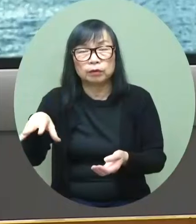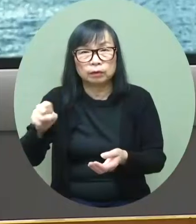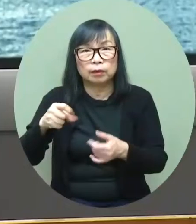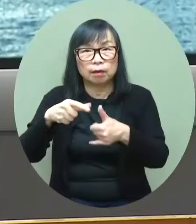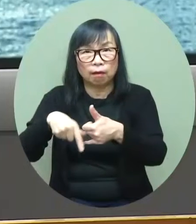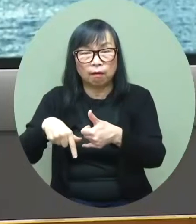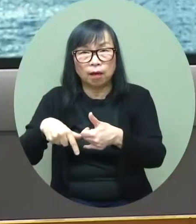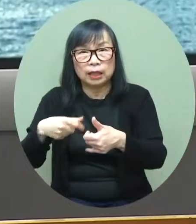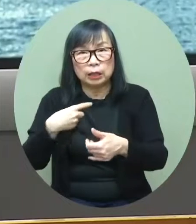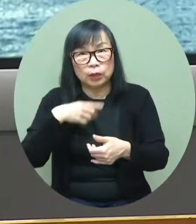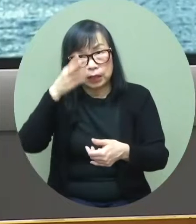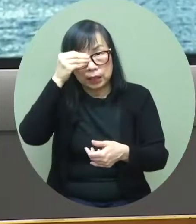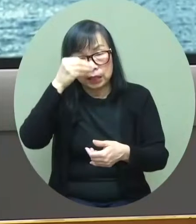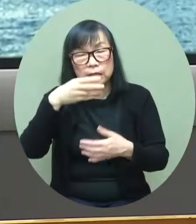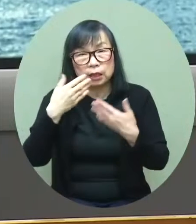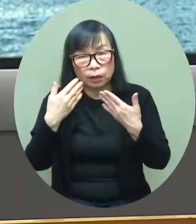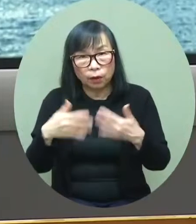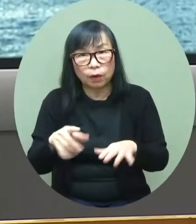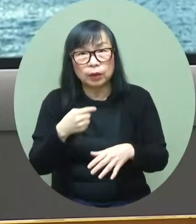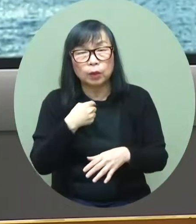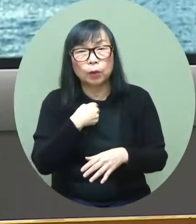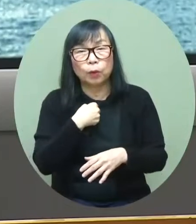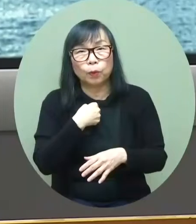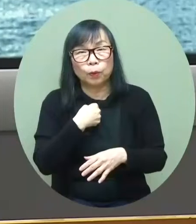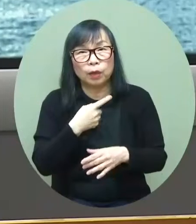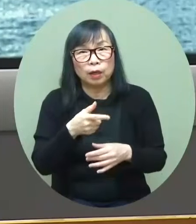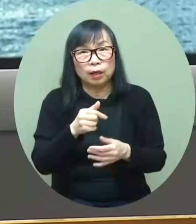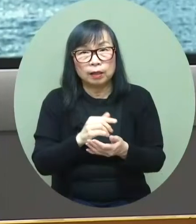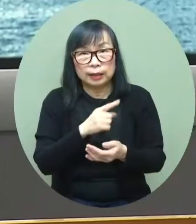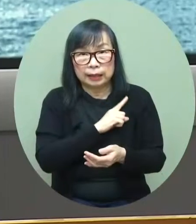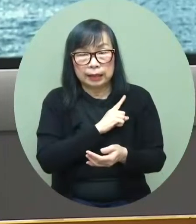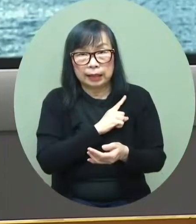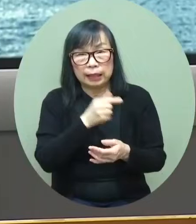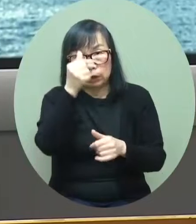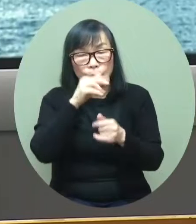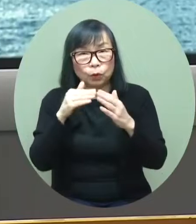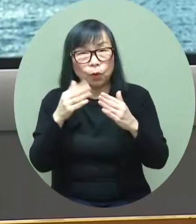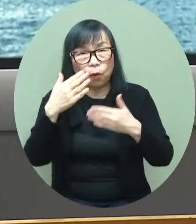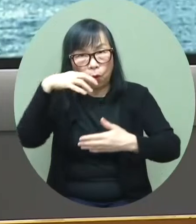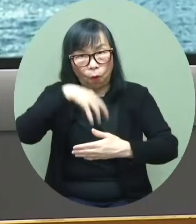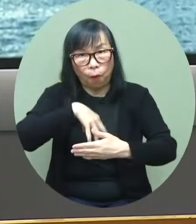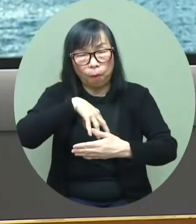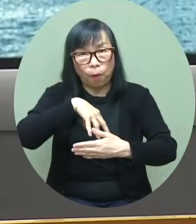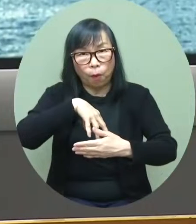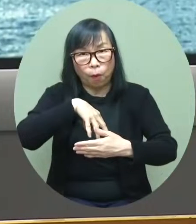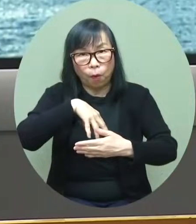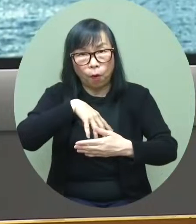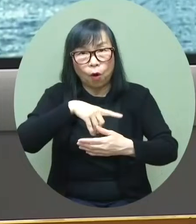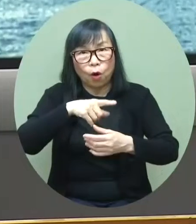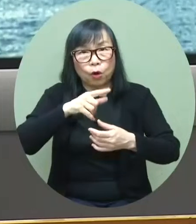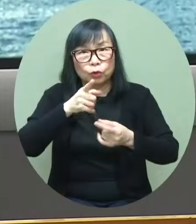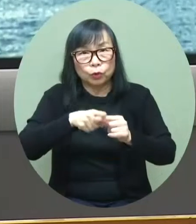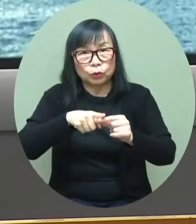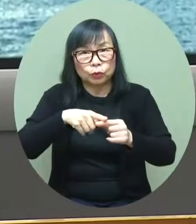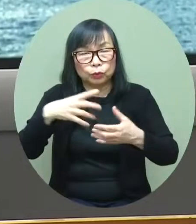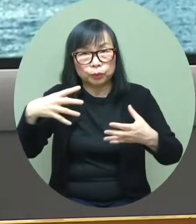我哋需要有個演練之外咧，亦都我哋其實喺我哋自己醫管局內部啦，我哋個中央統籌委員會